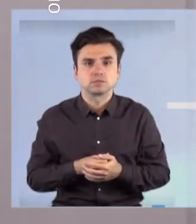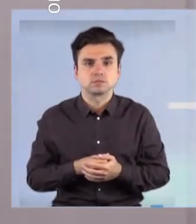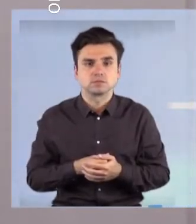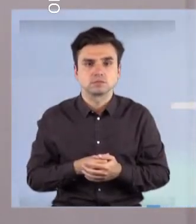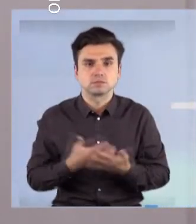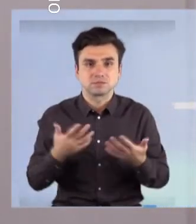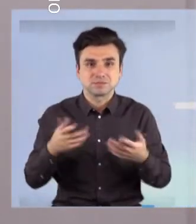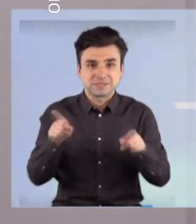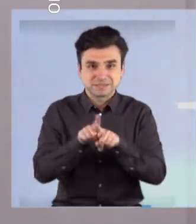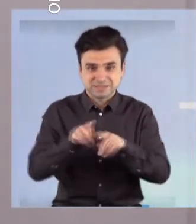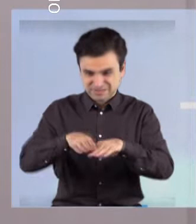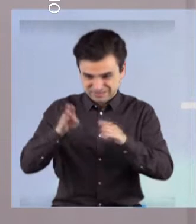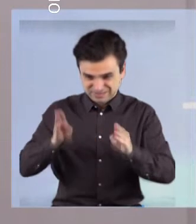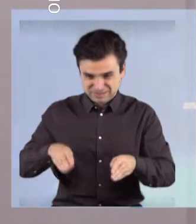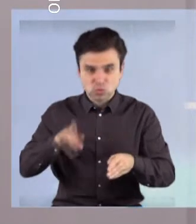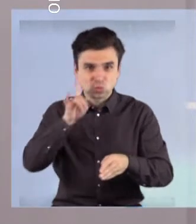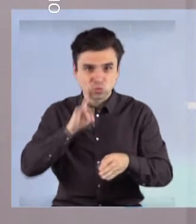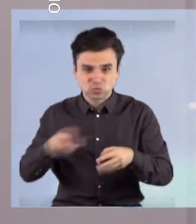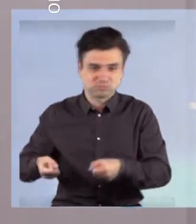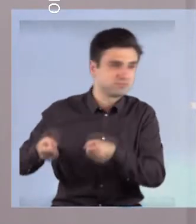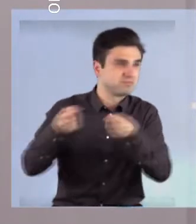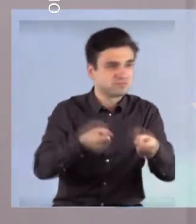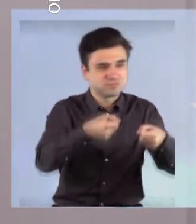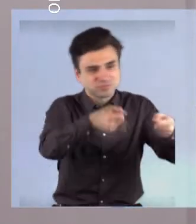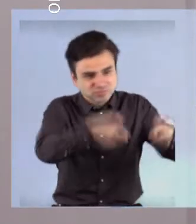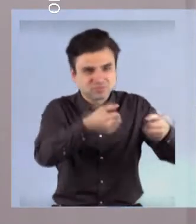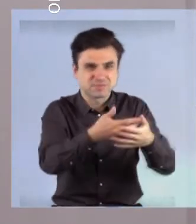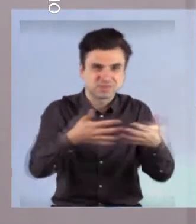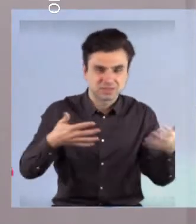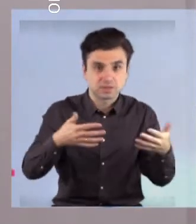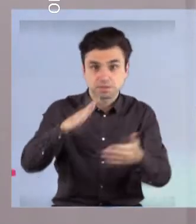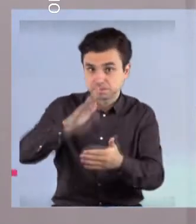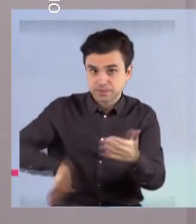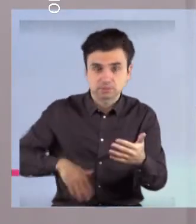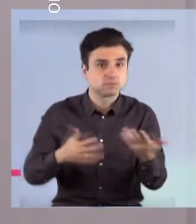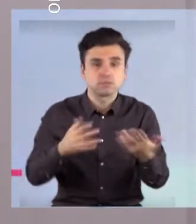возвращается каждый пятый, то это 100 тысяч, это много. То же самое у нас. То есть,